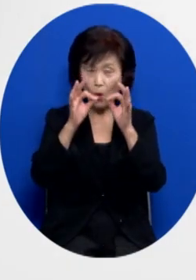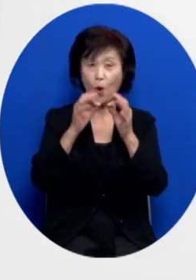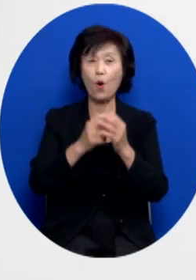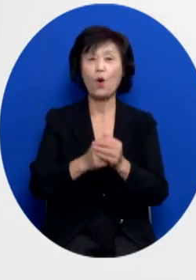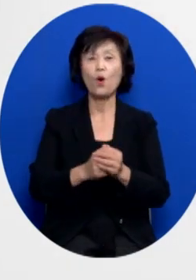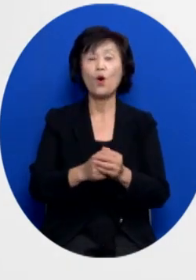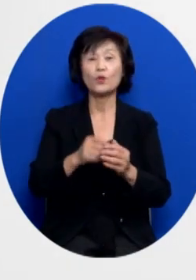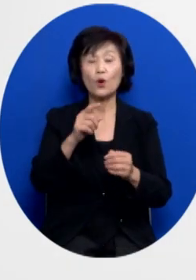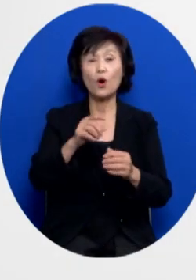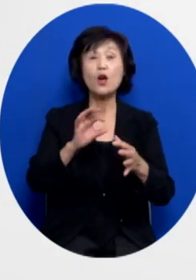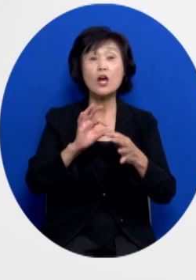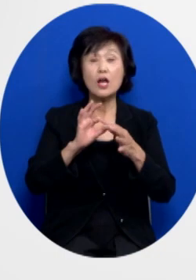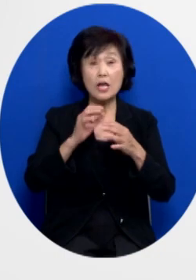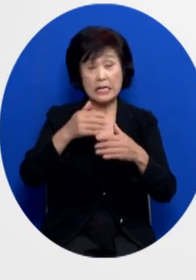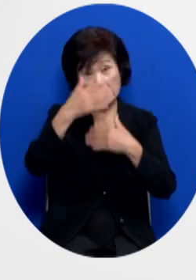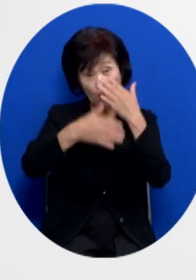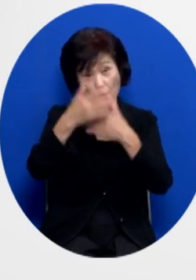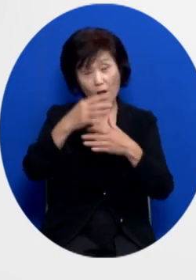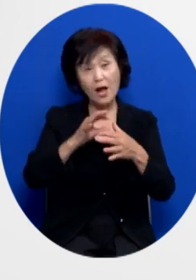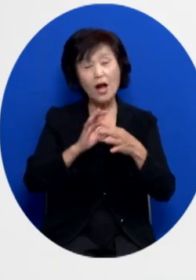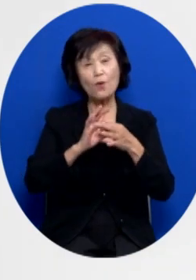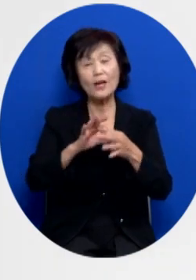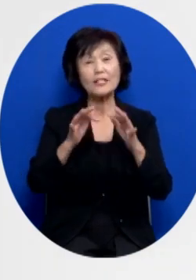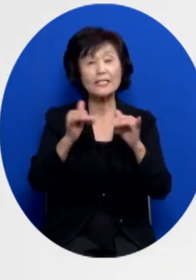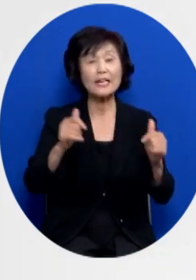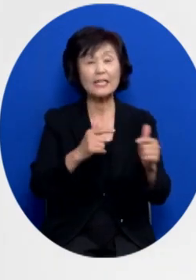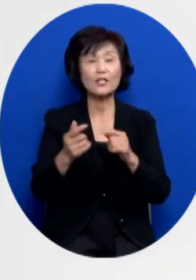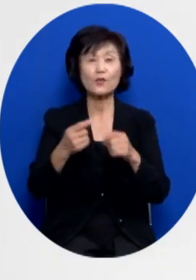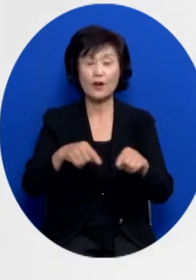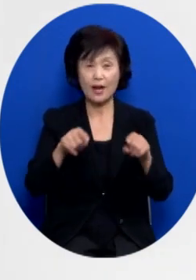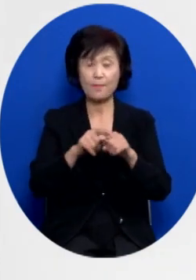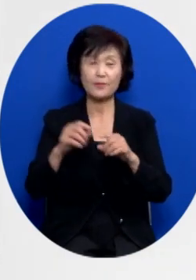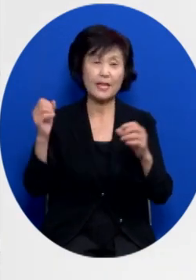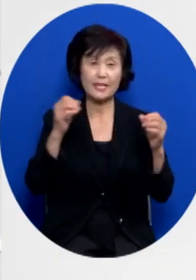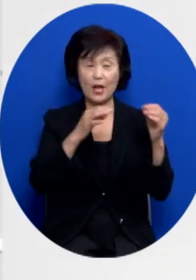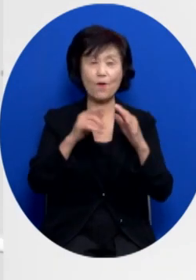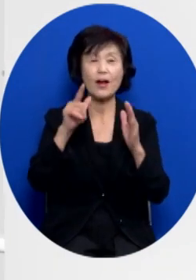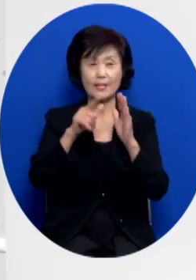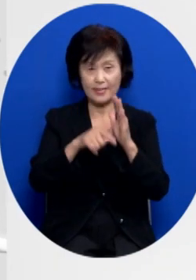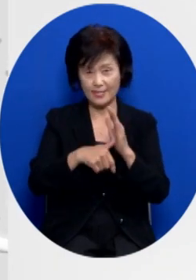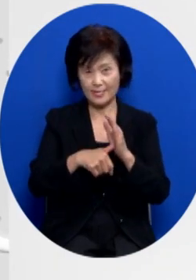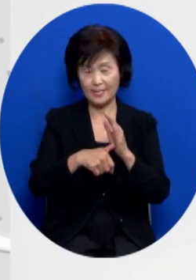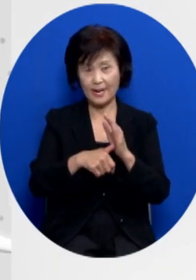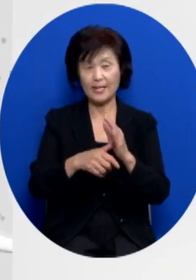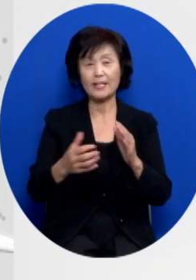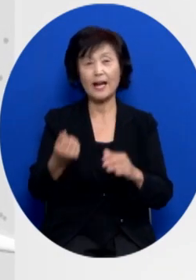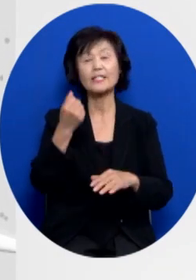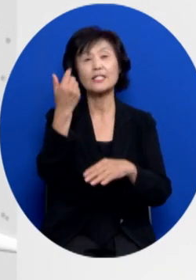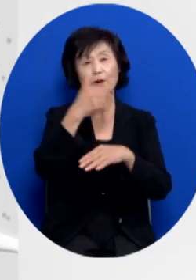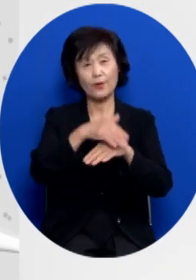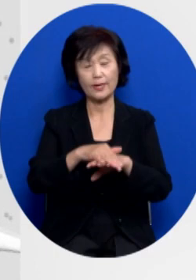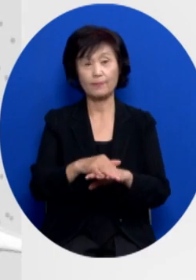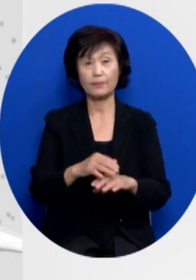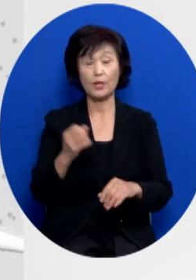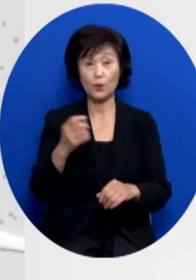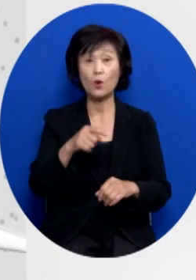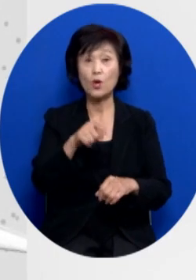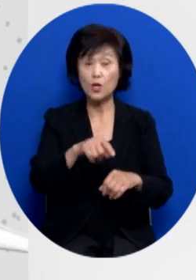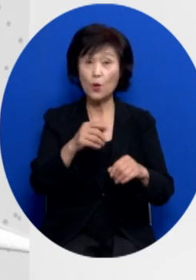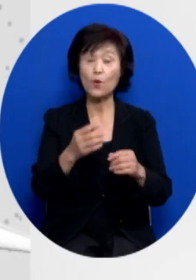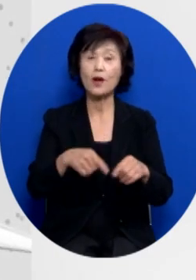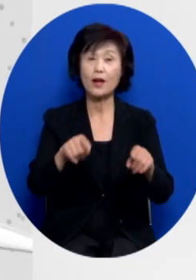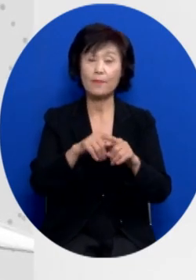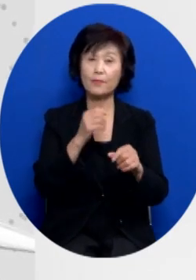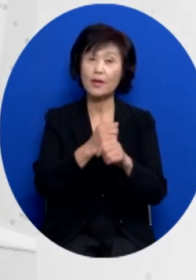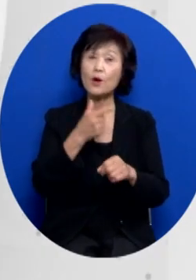큐레이터 공윤지 작가와 이야기를 나누는 시간을 가질 예정입니다 또 살림과 뜻을 함께하고 싶은 사람들이 후원을